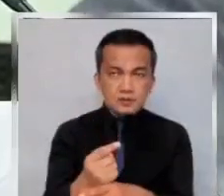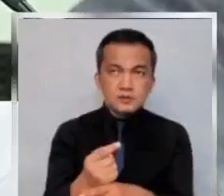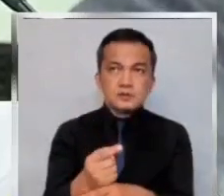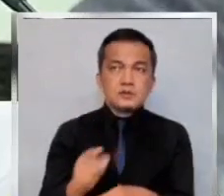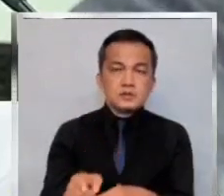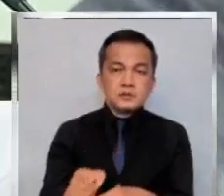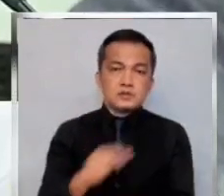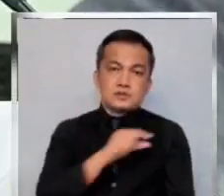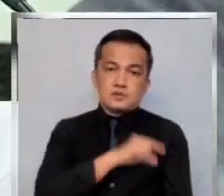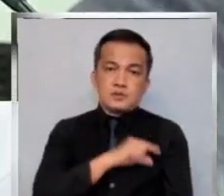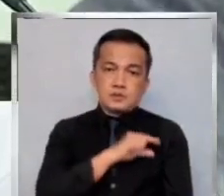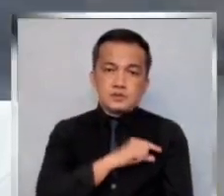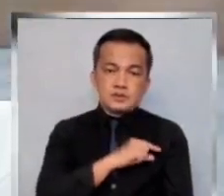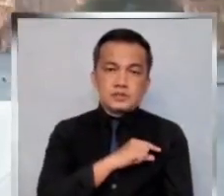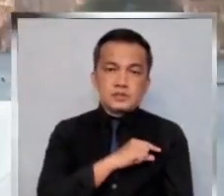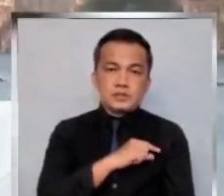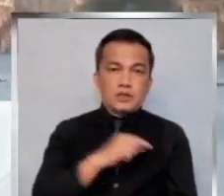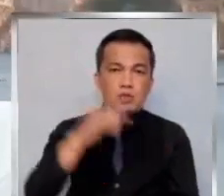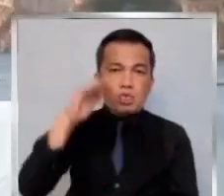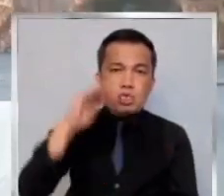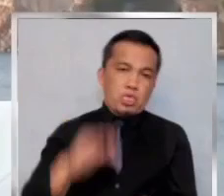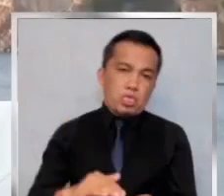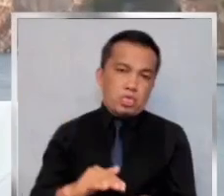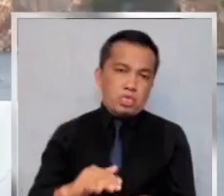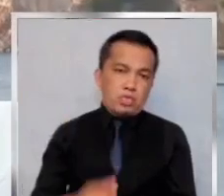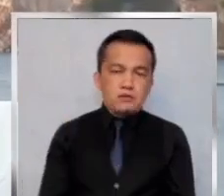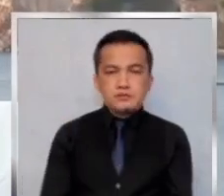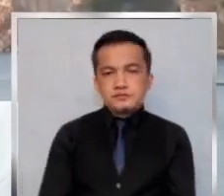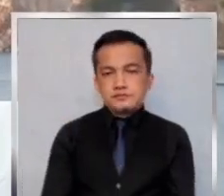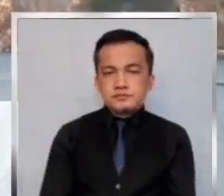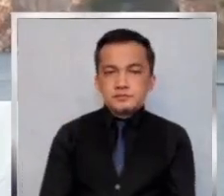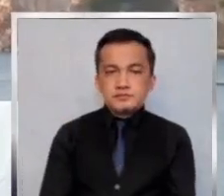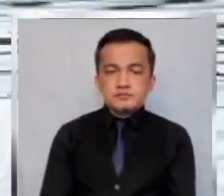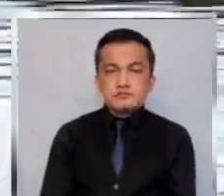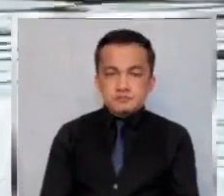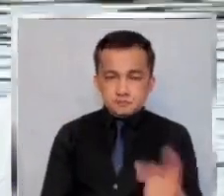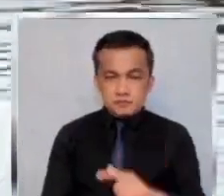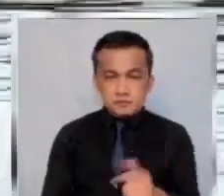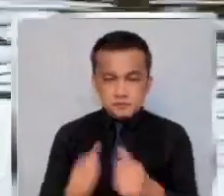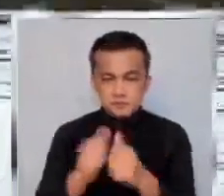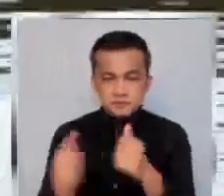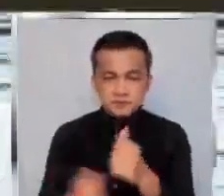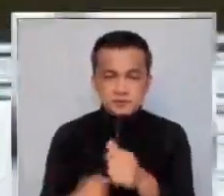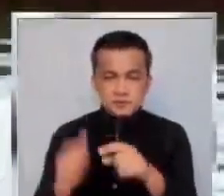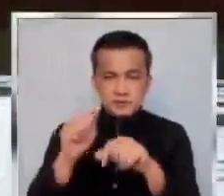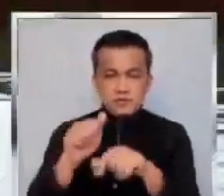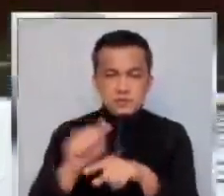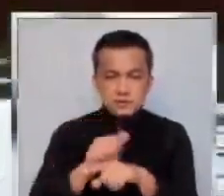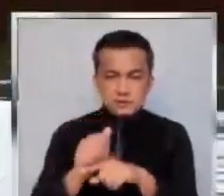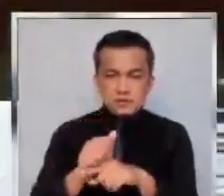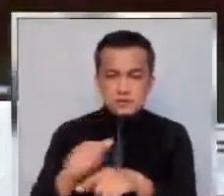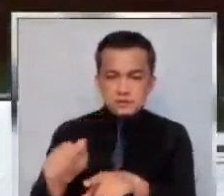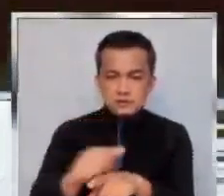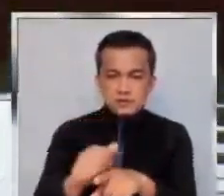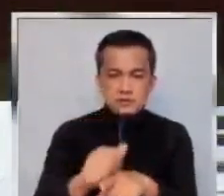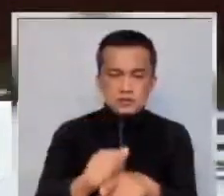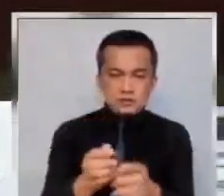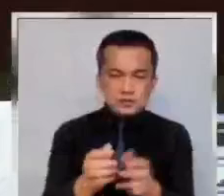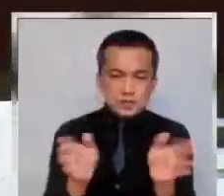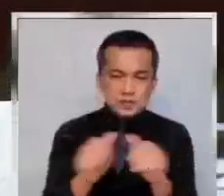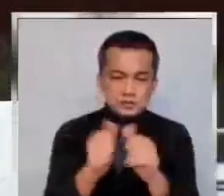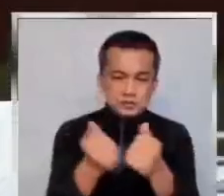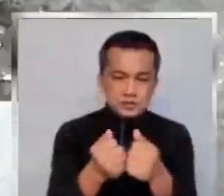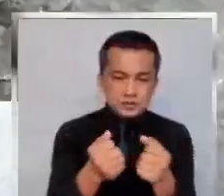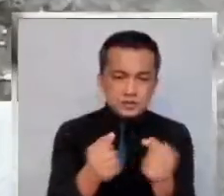will deteriorate quickly. Sa ilalim ng kasunduan, sasanayin ng BFAR ang mga asosasyon ng mga maliliit na mangingisda sa tamang